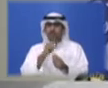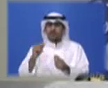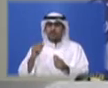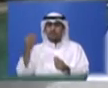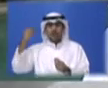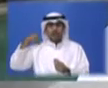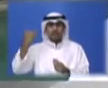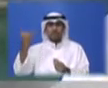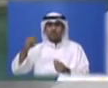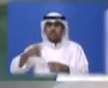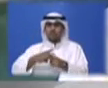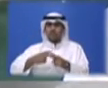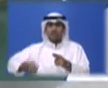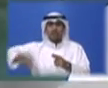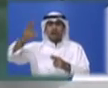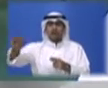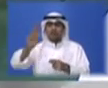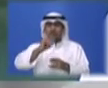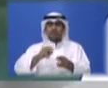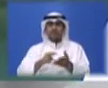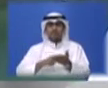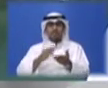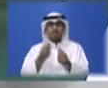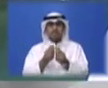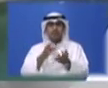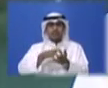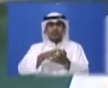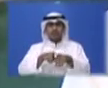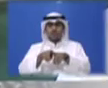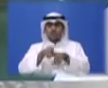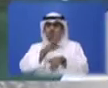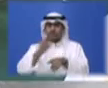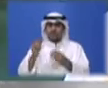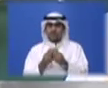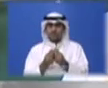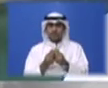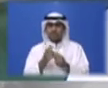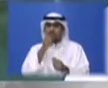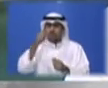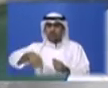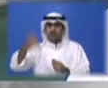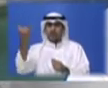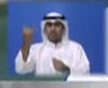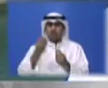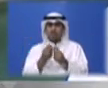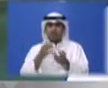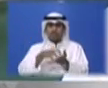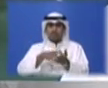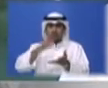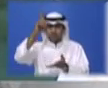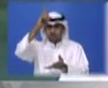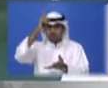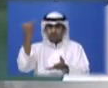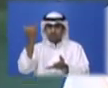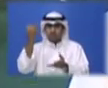هذه الخدمة. اهتمام القيادات العليا في الأردن في الطلبة الكويتين أو بالوافدين الكويتين بشكل عام، أرجع